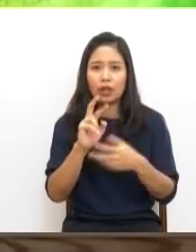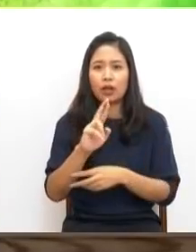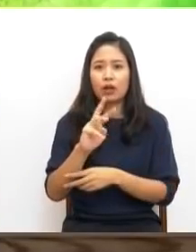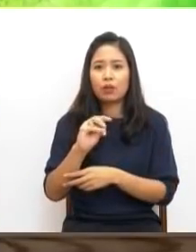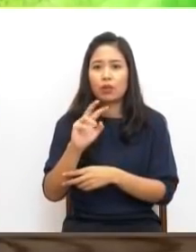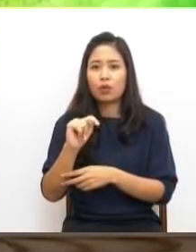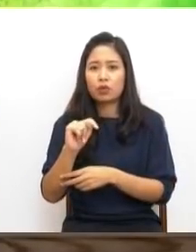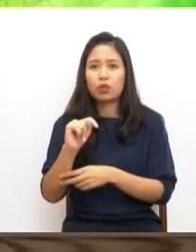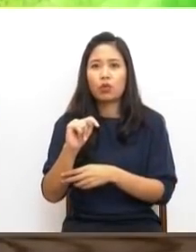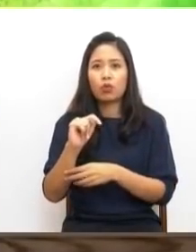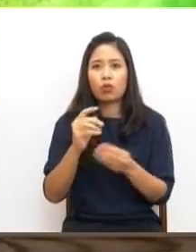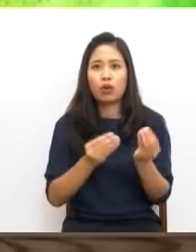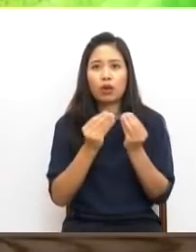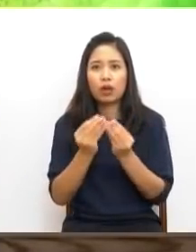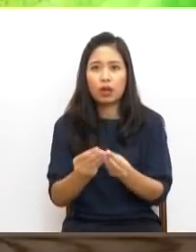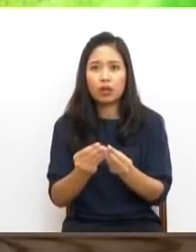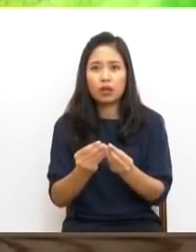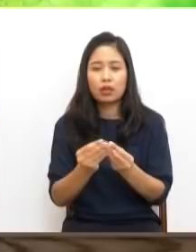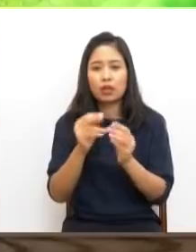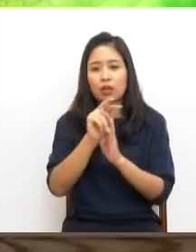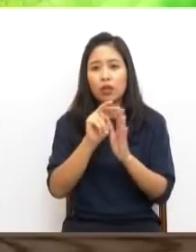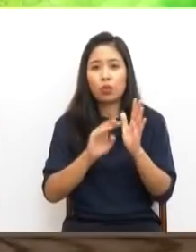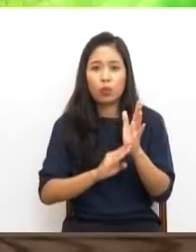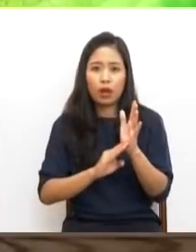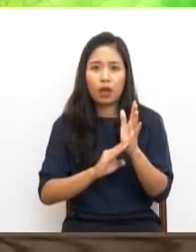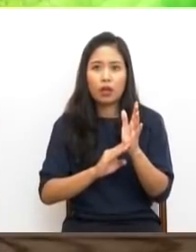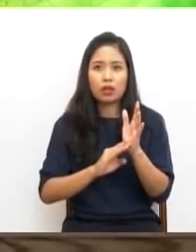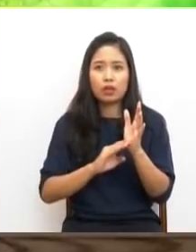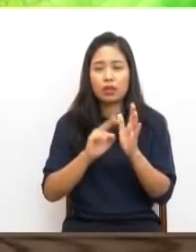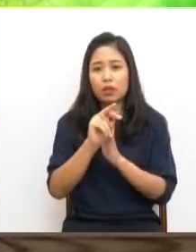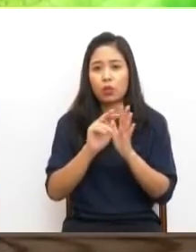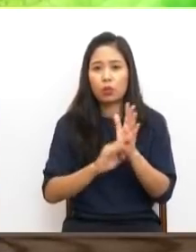ณาได้ไปมอบนโยบายแล้วก็ได้เปิดประเด็น